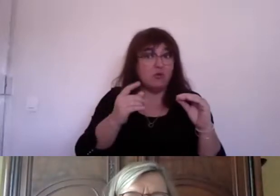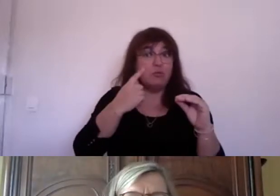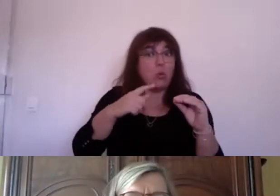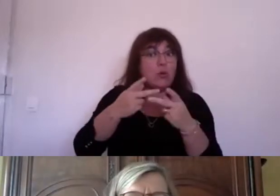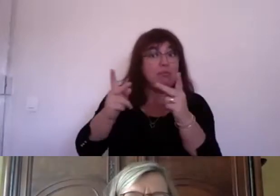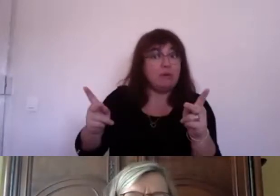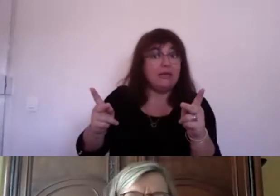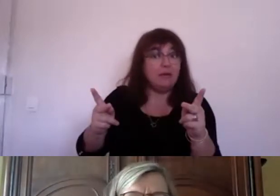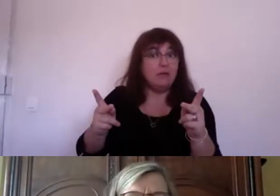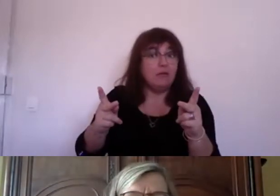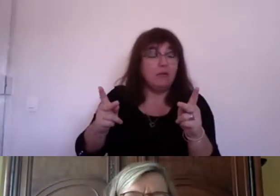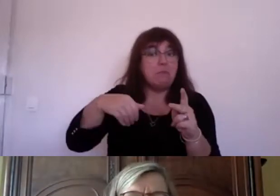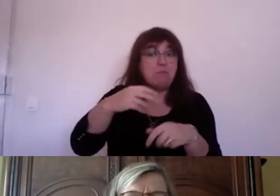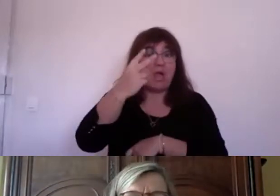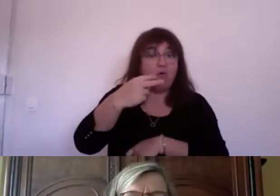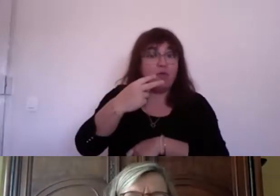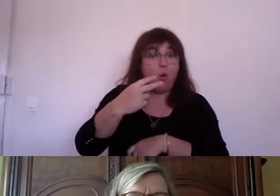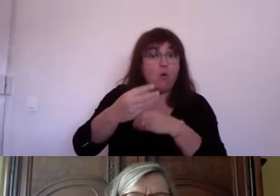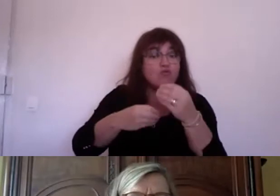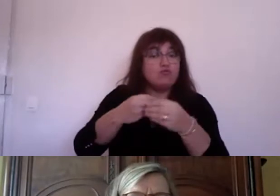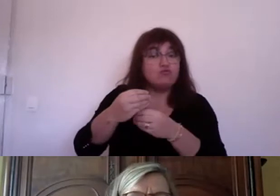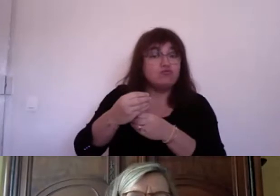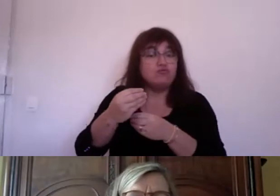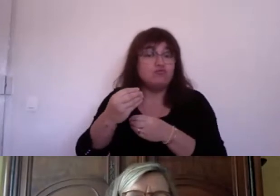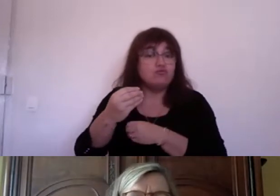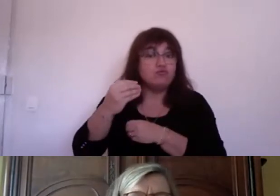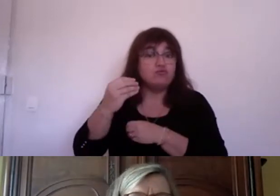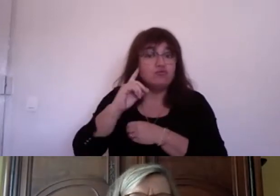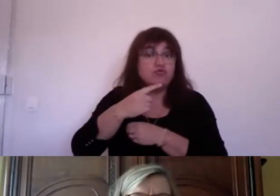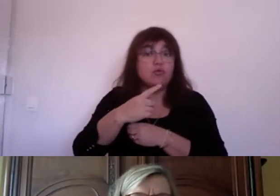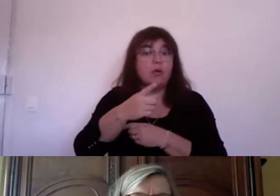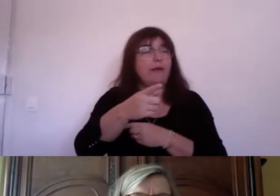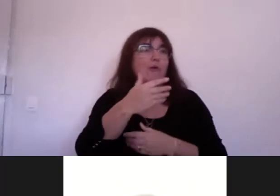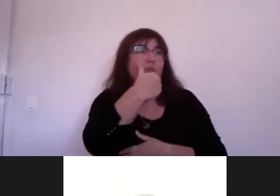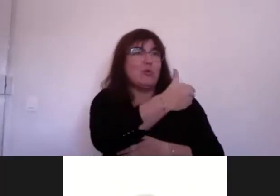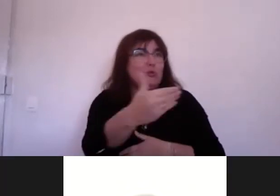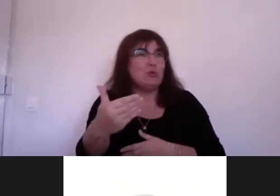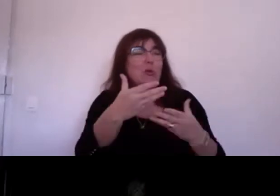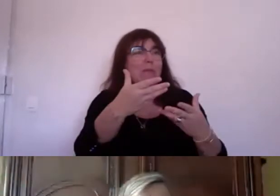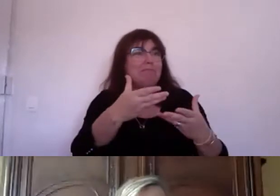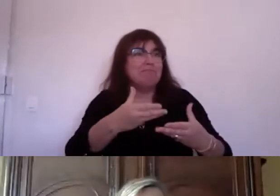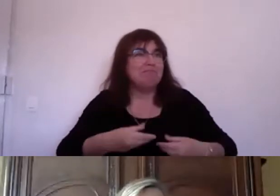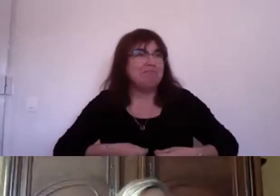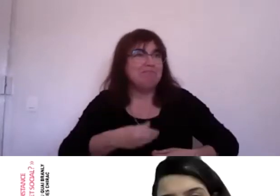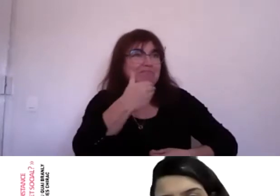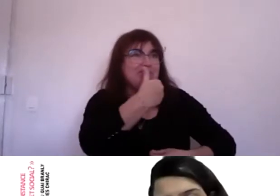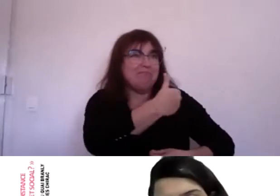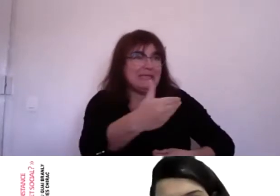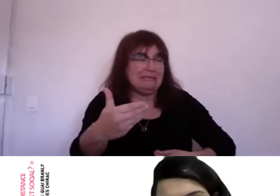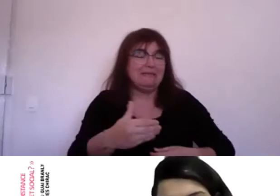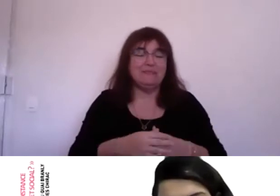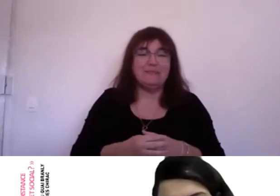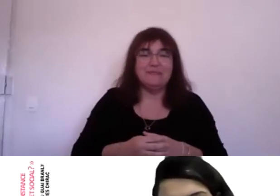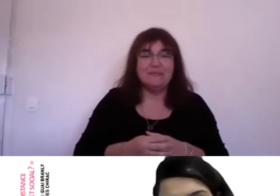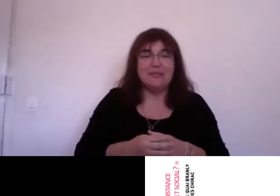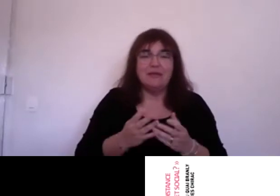confinements. Bonjour à tous. Merci beaucoup pour l'invitation. Ça me fait très plaisir. Alors, je vais essayer de parler de